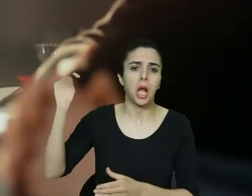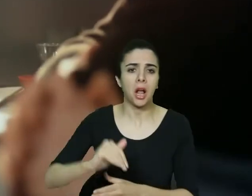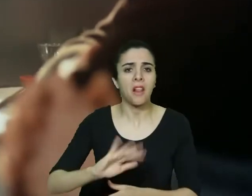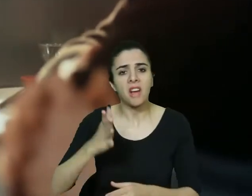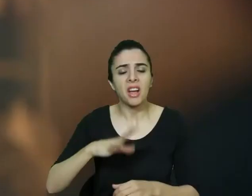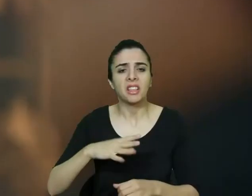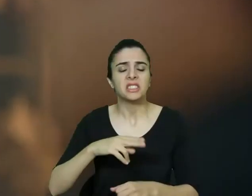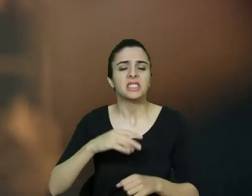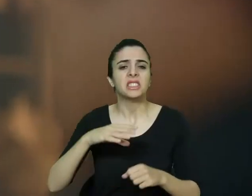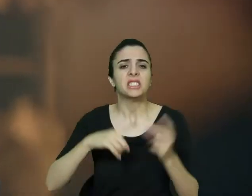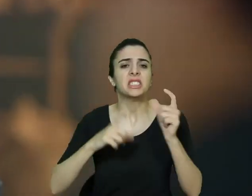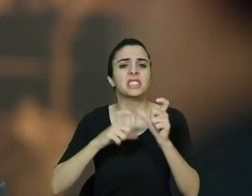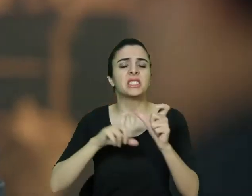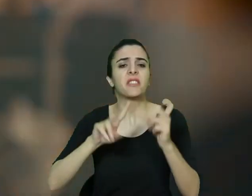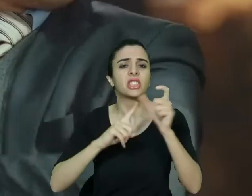İsviçre'den medeni kanun.